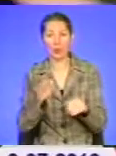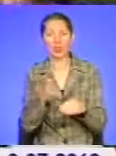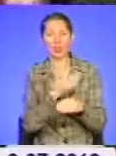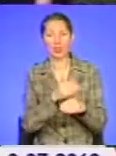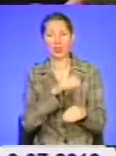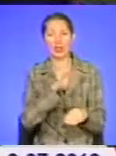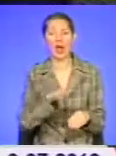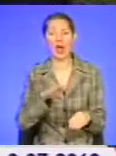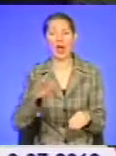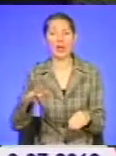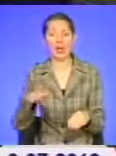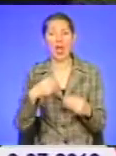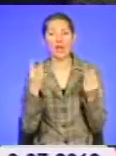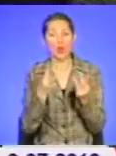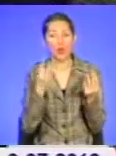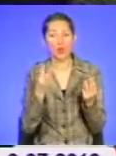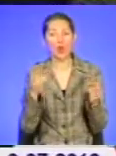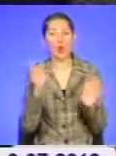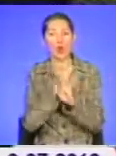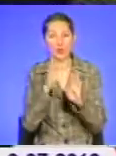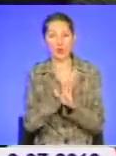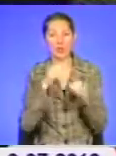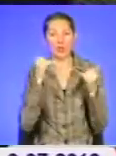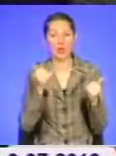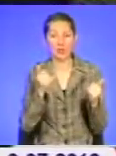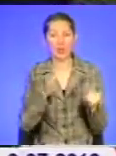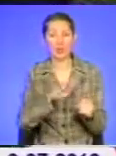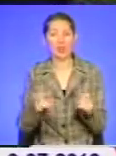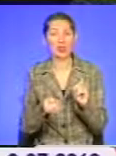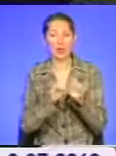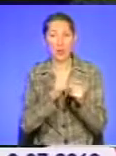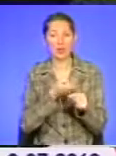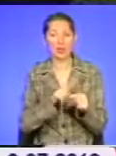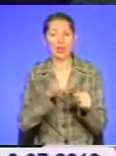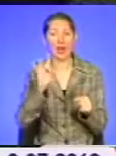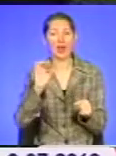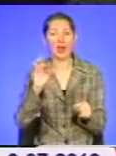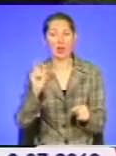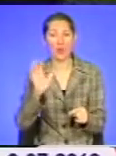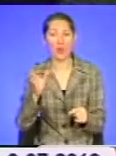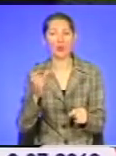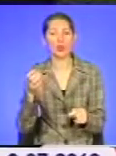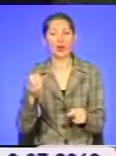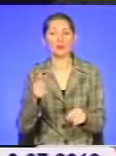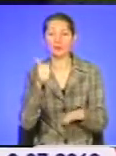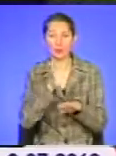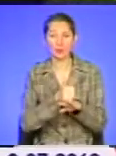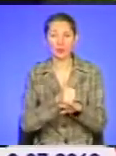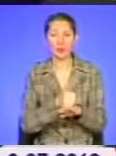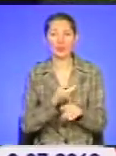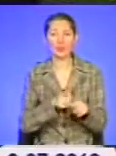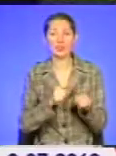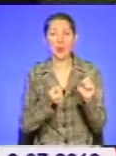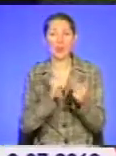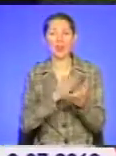ми так їх розподілили, і вони тепер борються, хто яка раса стане панівною, при тому, що та боротьба є спортивна, але є